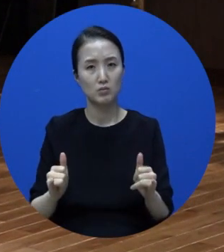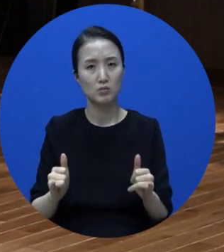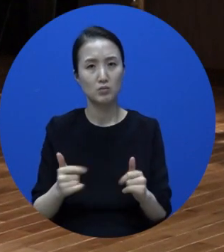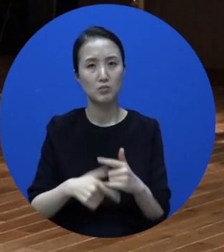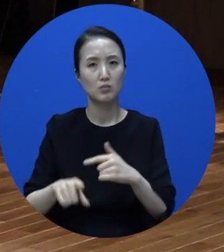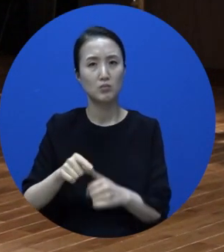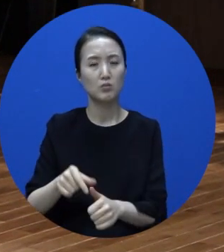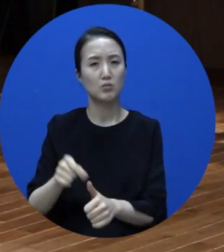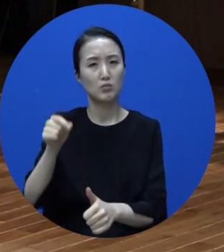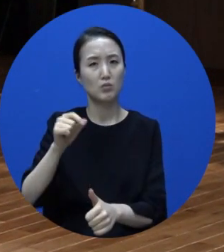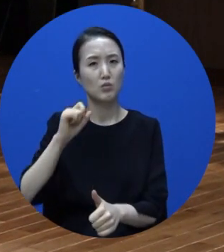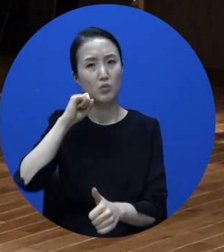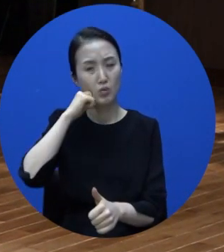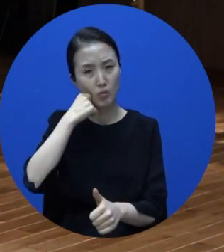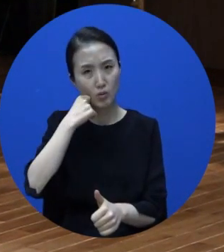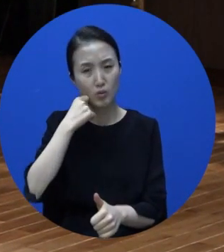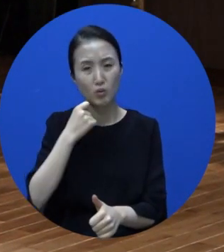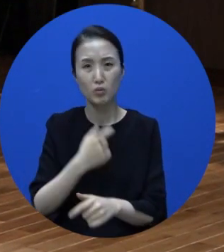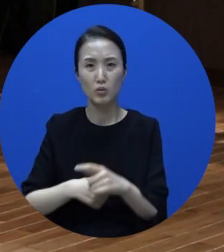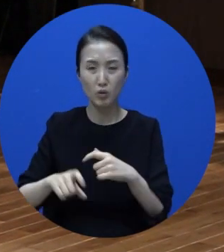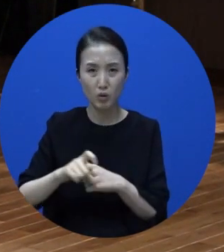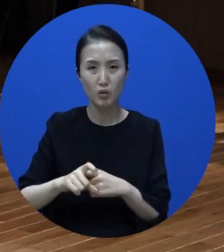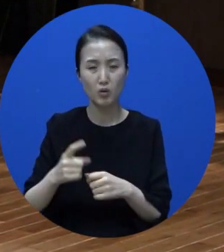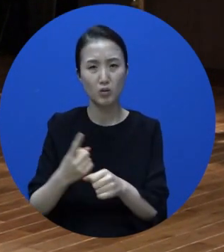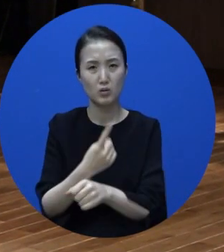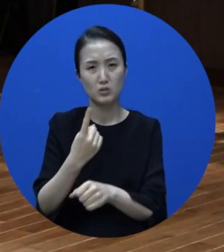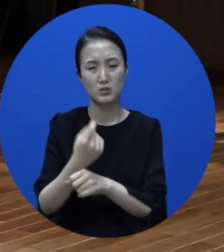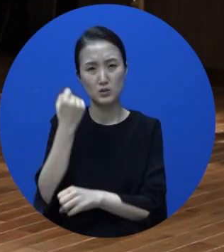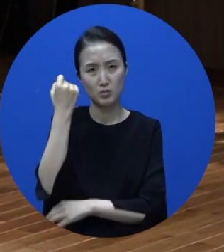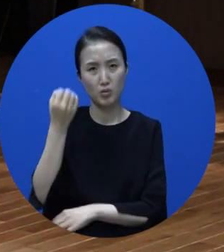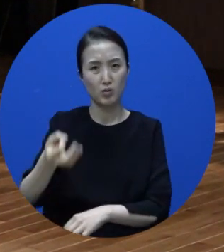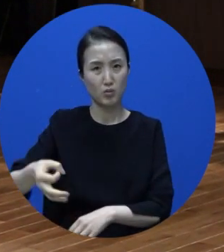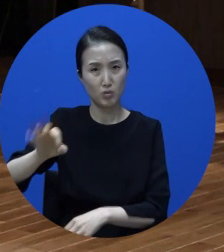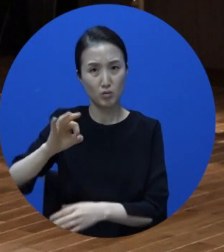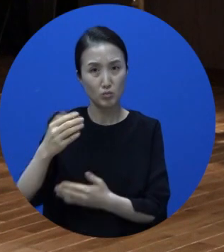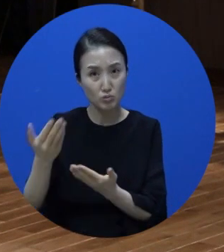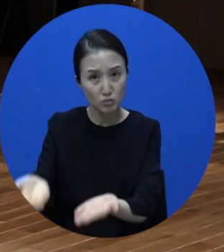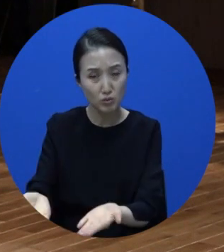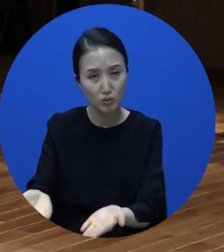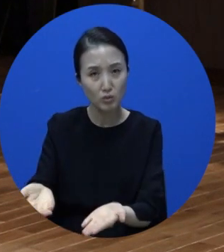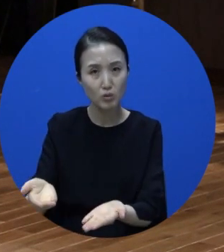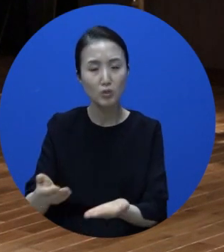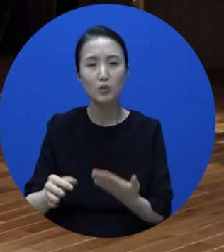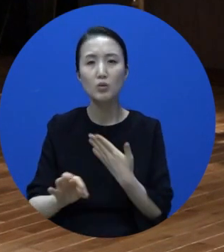그런데 매출이 안되는데 인건비가 10% 늘어나 때요